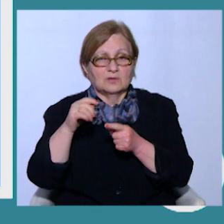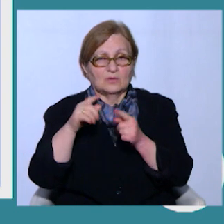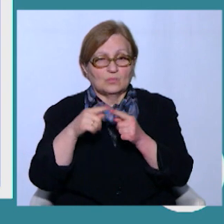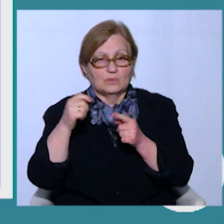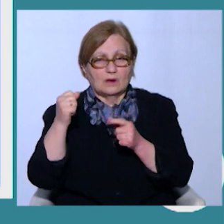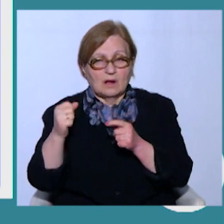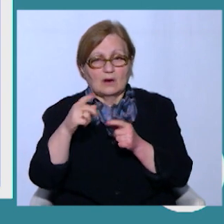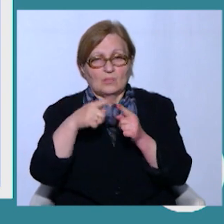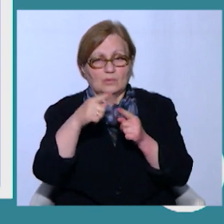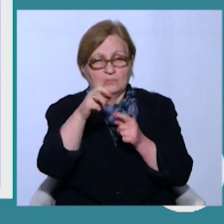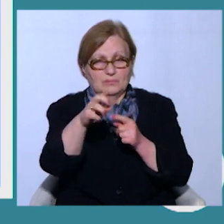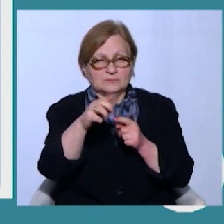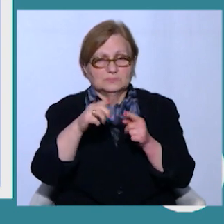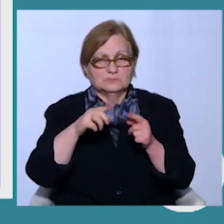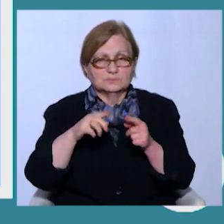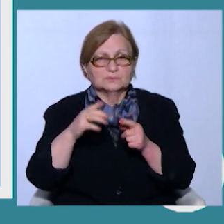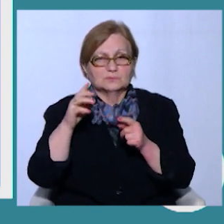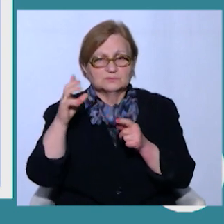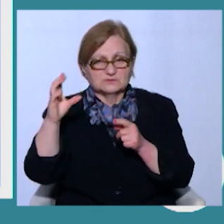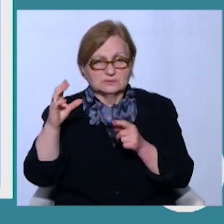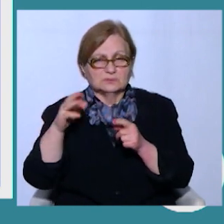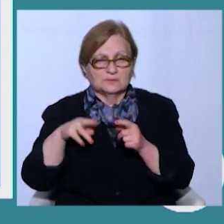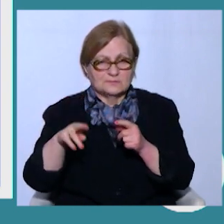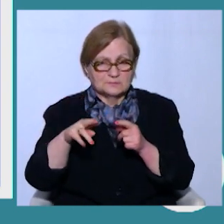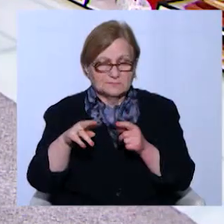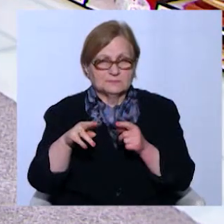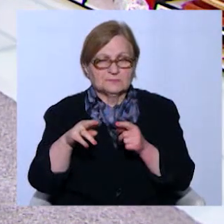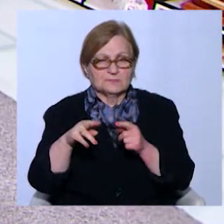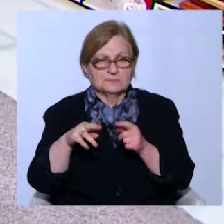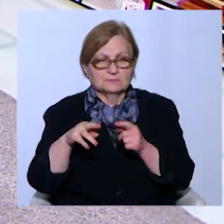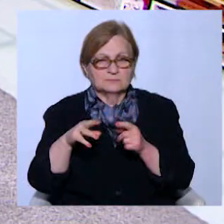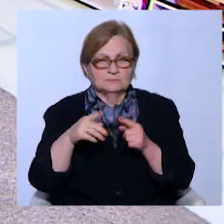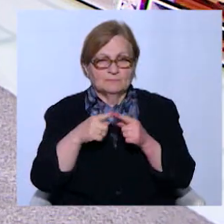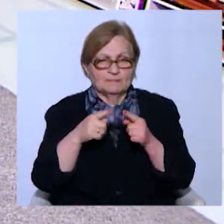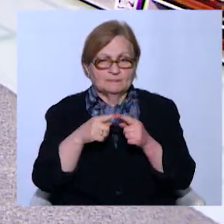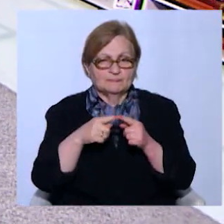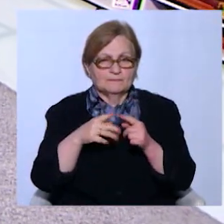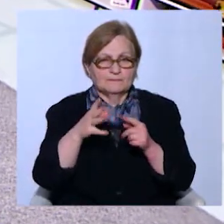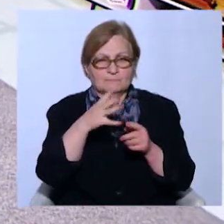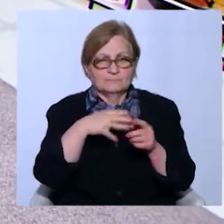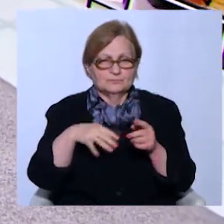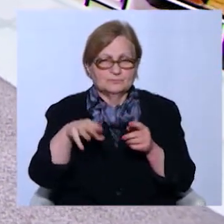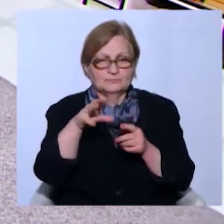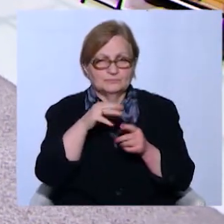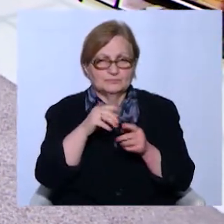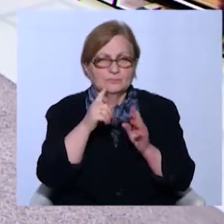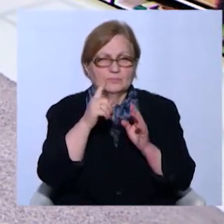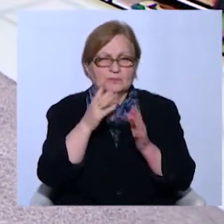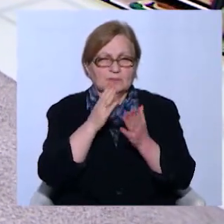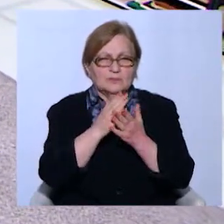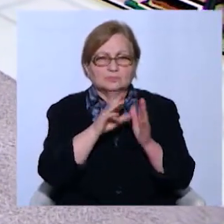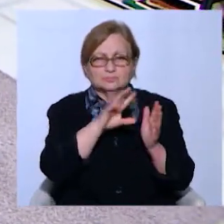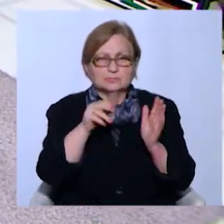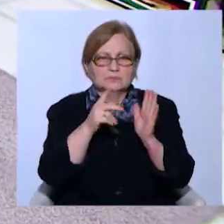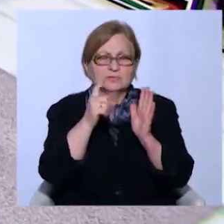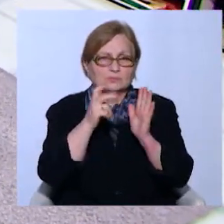პლუს კუთხე B, კუთხე B-ს კუთხე C, კუთხე C-ს პლუს კუთხე D და კუთხე A-ს პლუს კუთხე D 180 გრადუსის